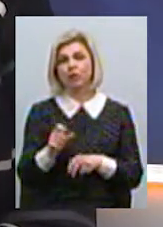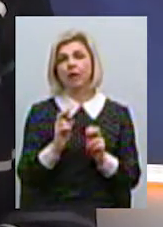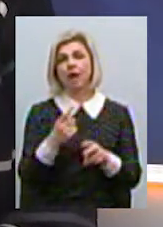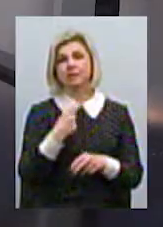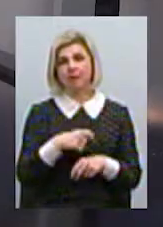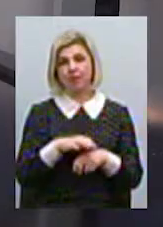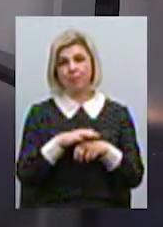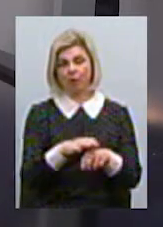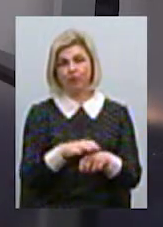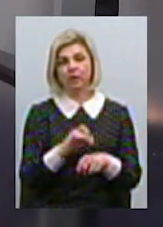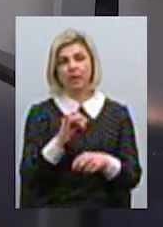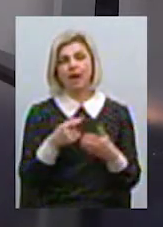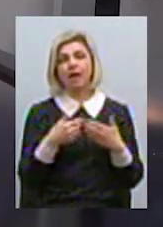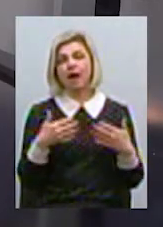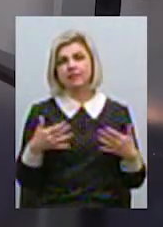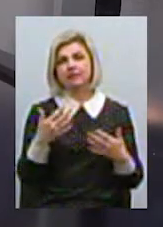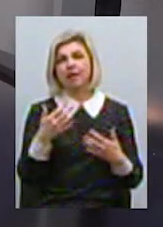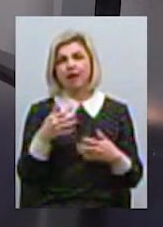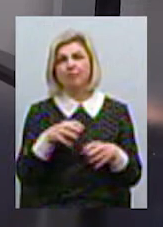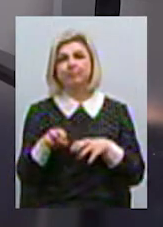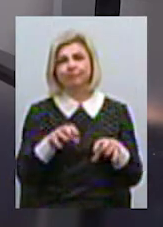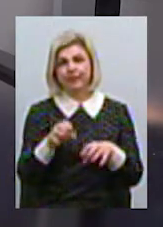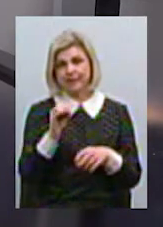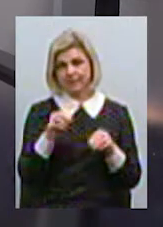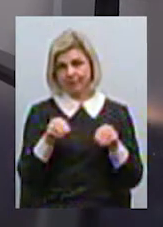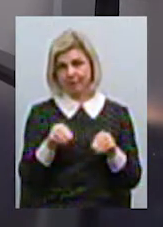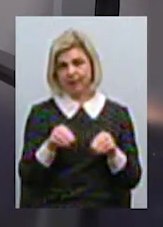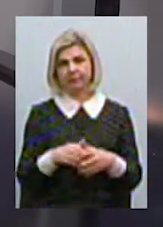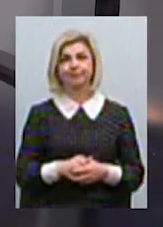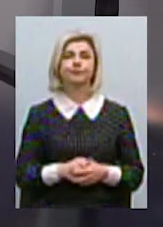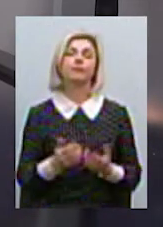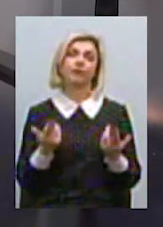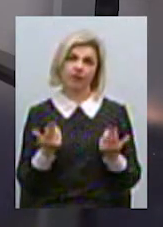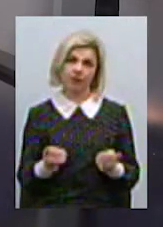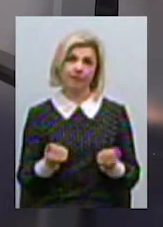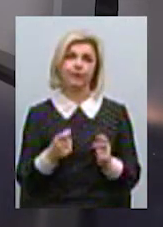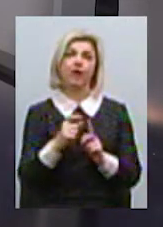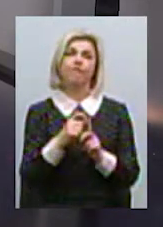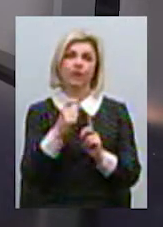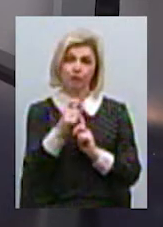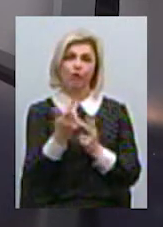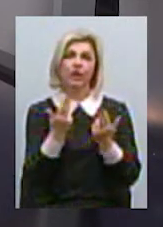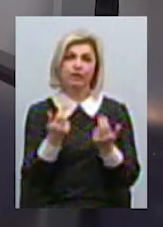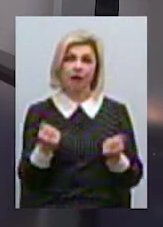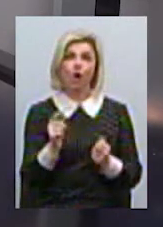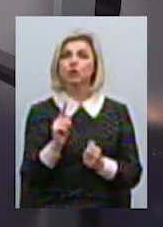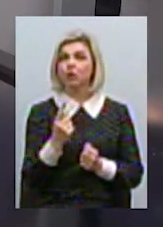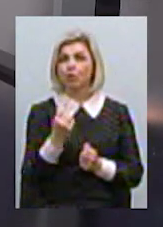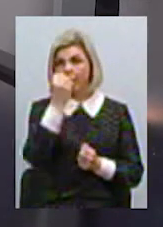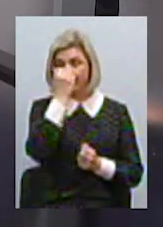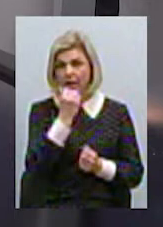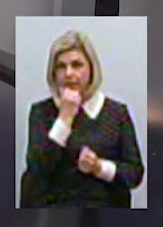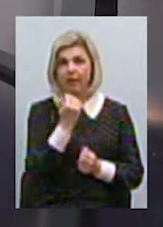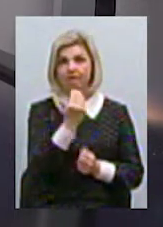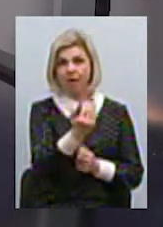і різного роду махінацій з землею? Дякую. Ви знаєте, так. Відповідь так. А чому? А завдяки і вам